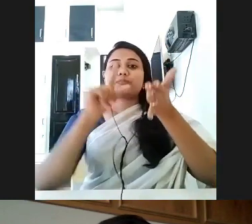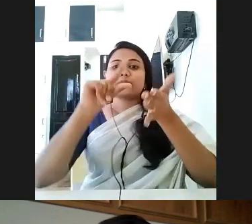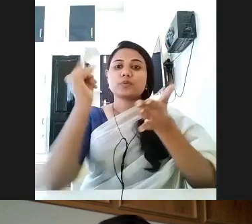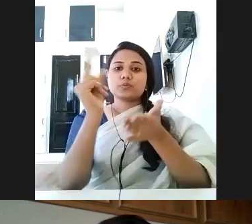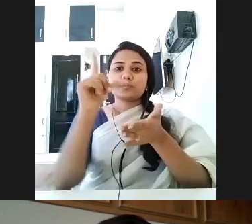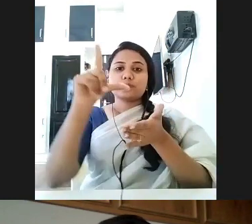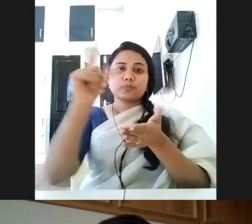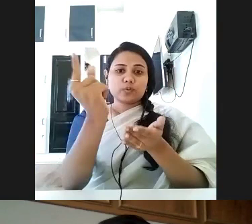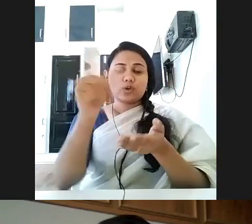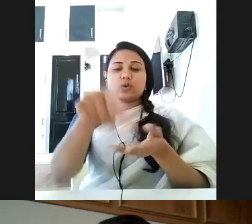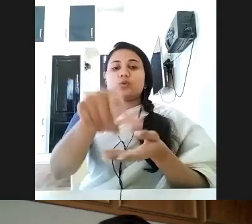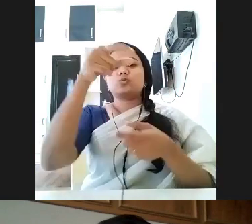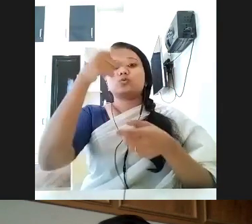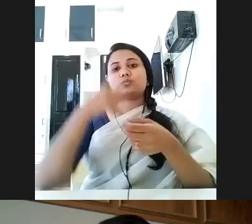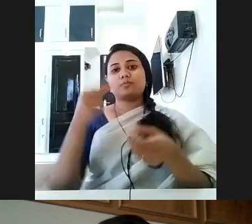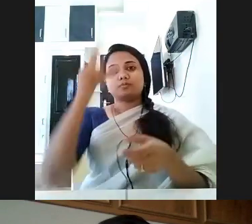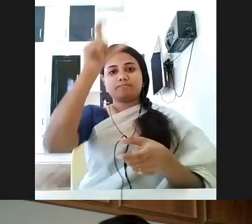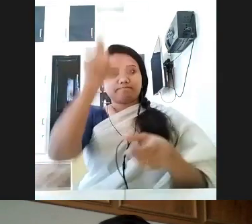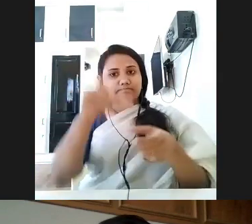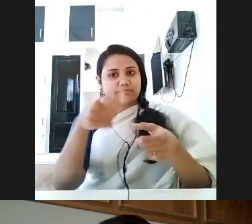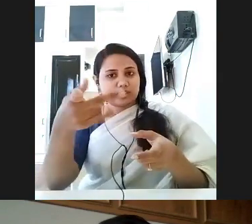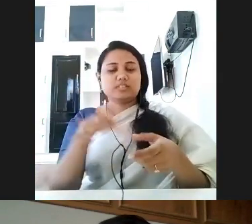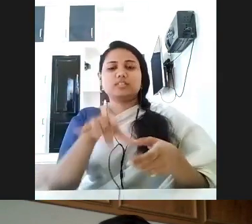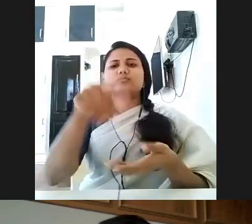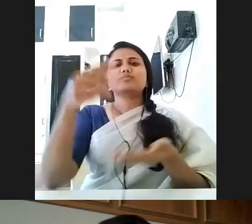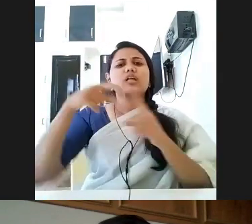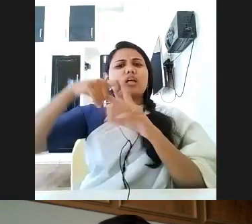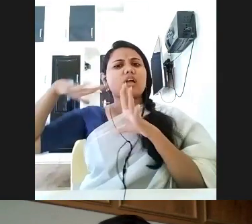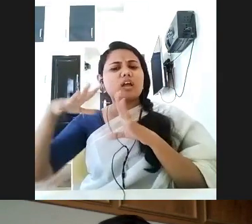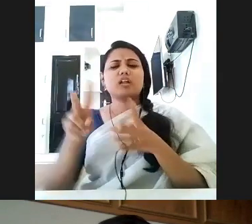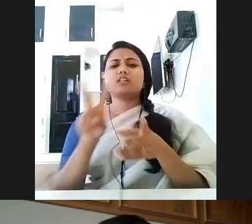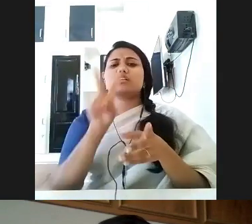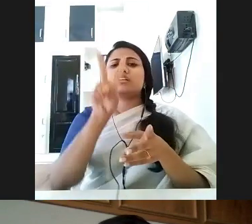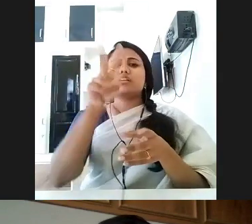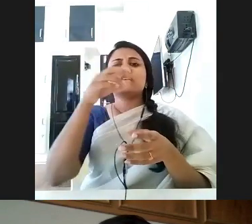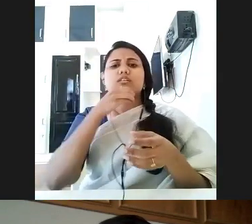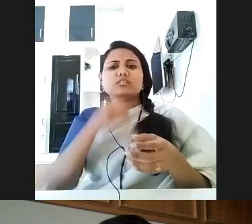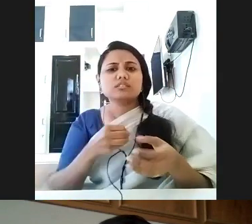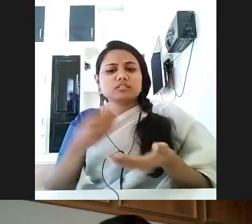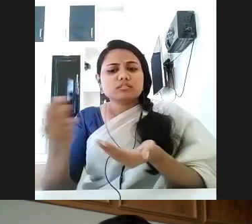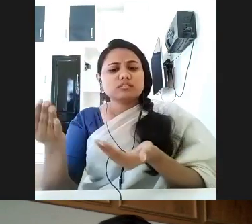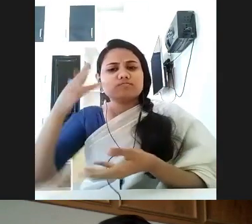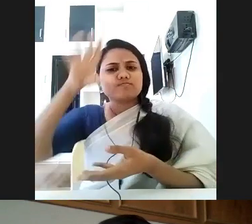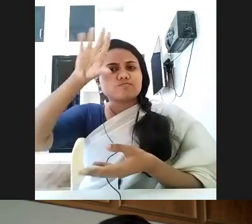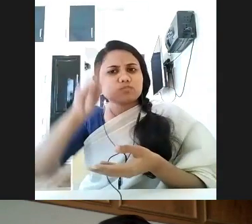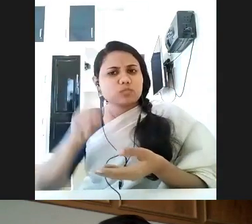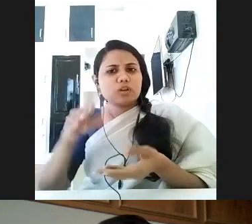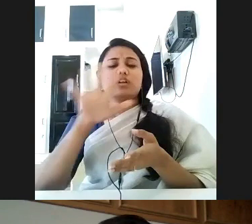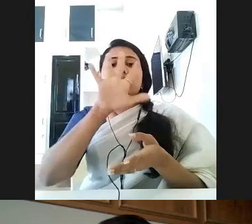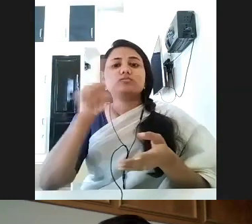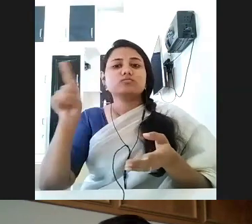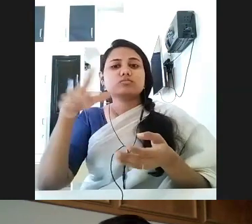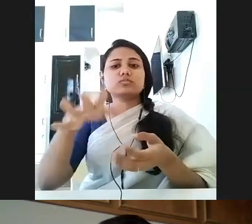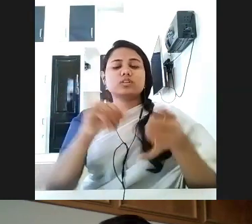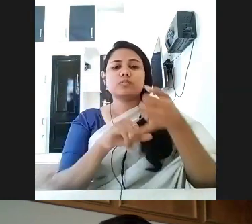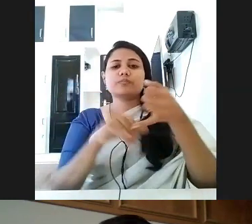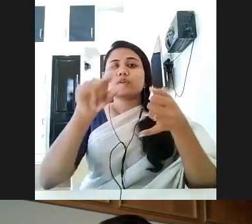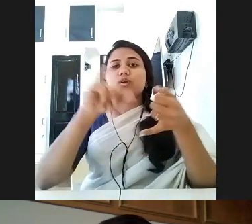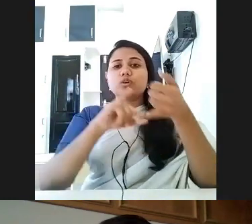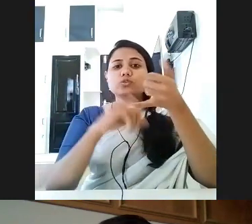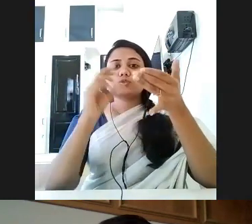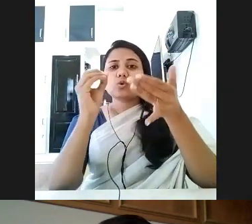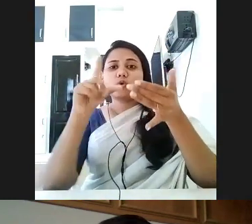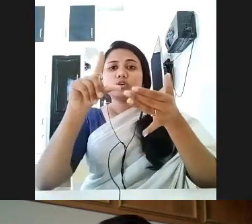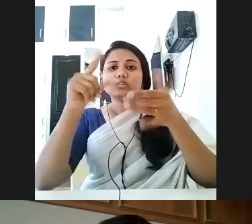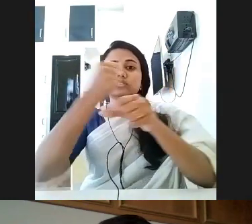കേരളത്തിലെ 2 വയസ്സിന് താഴെയുള്ള SMA ബാധിതരായ 5ഓളം കുട്ടികൾക്ക് സോൾജൻസ്മ എന്ന മെഡിസിൻ എത്തിക്കുന്നതിൽ ഒരു